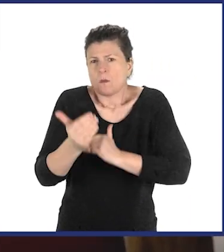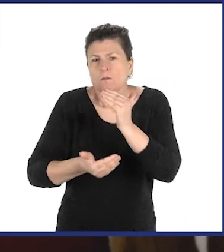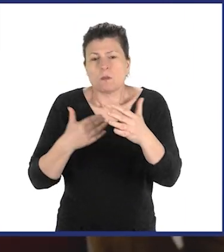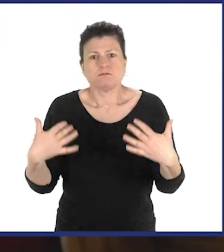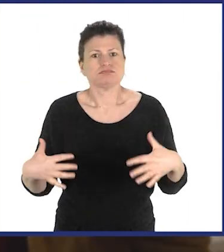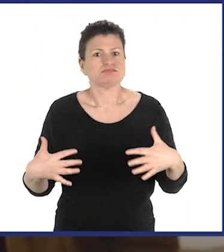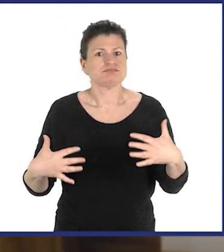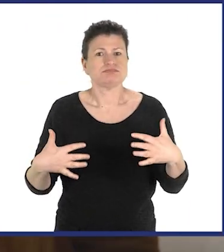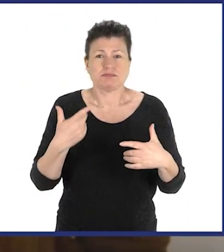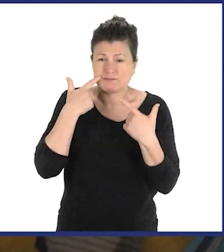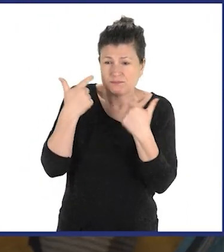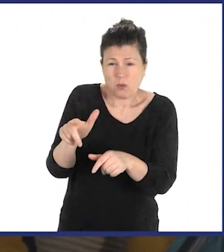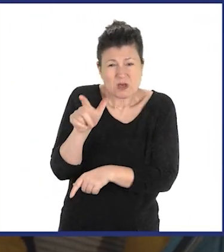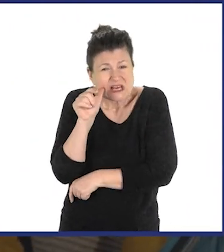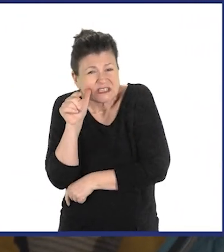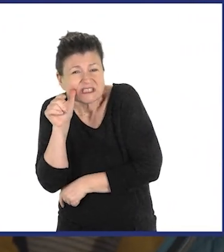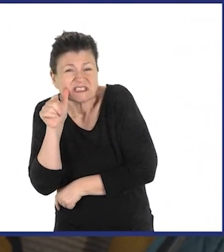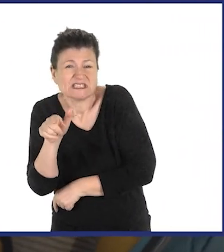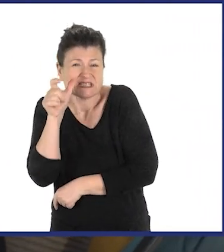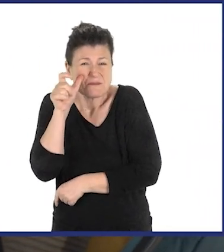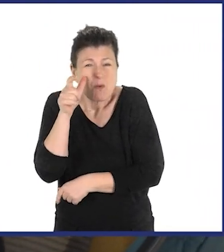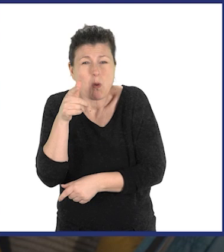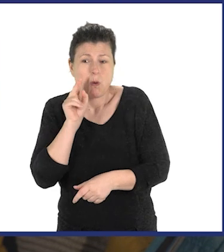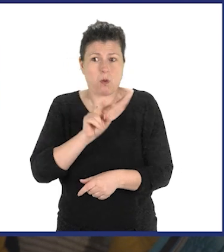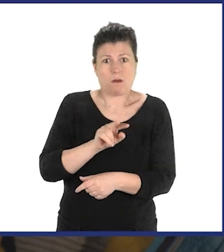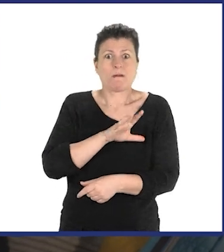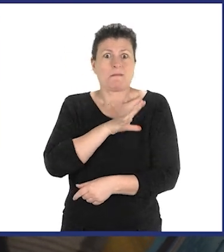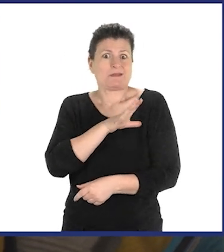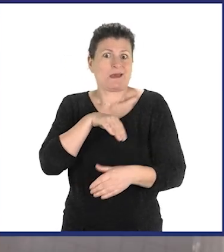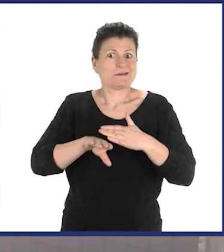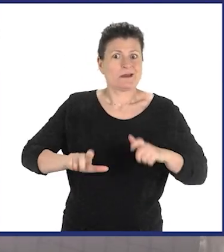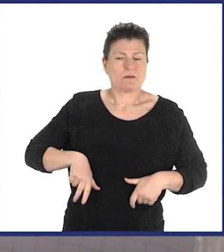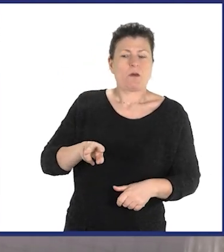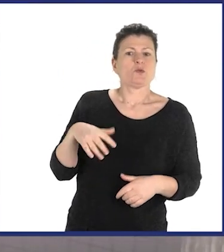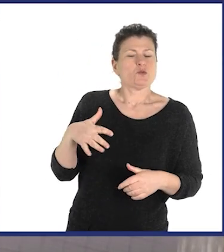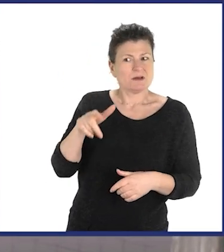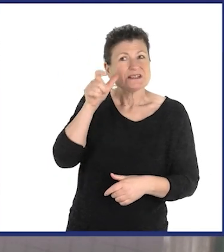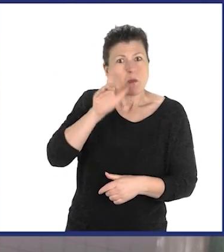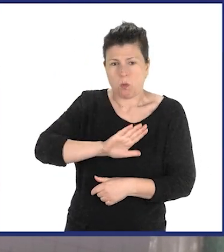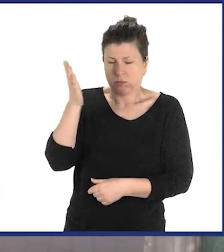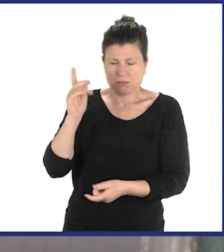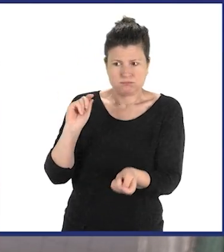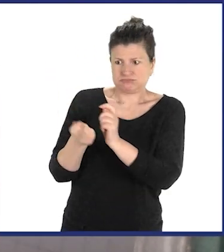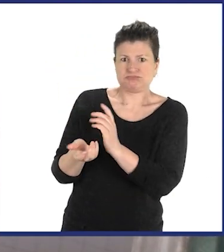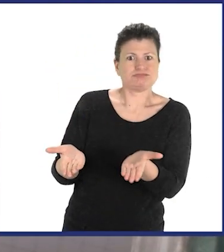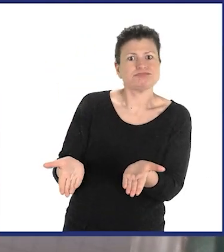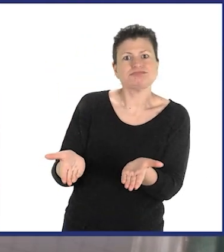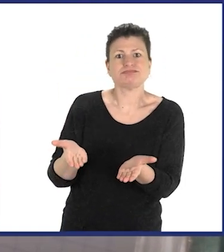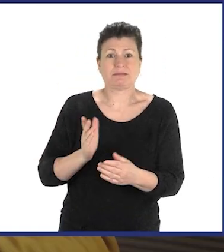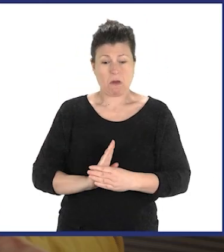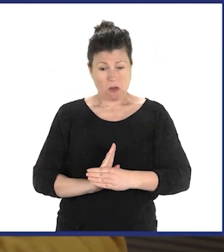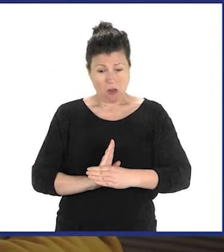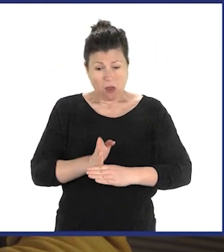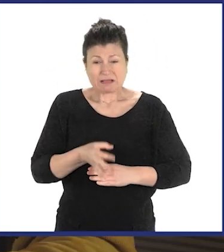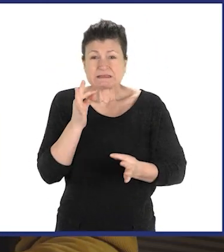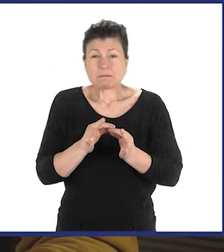C'est des gros progrès, des gros efforts de sa part. On l'a vu à l'école aussi, les maîtresses ont dit que c'était plus le même Simon,